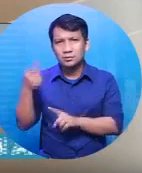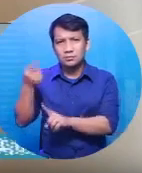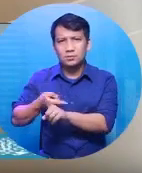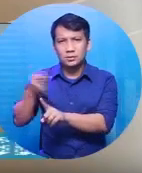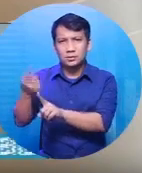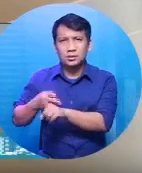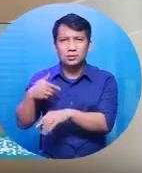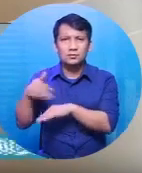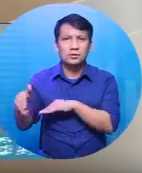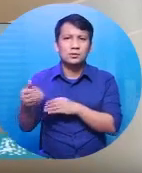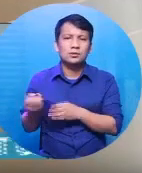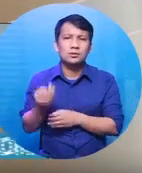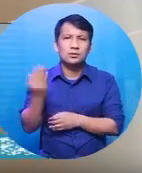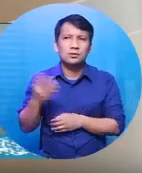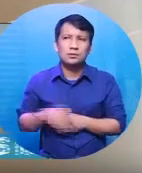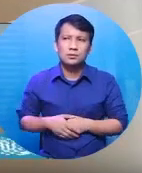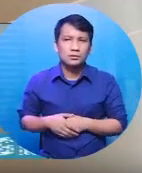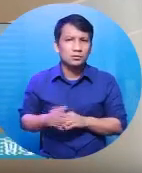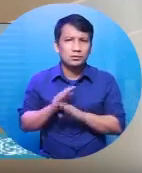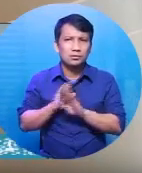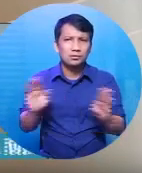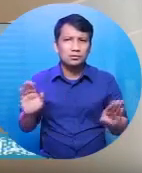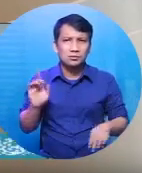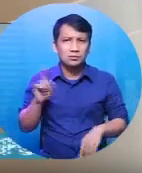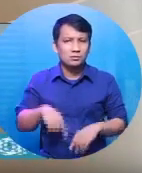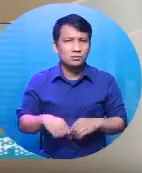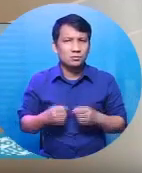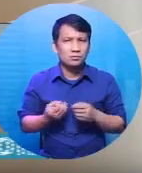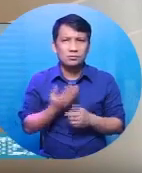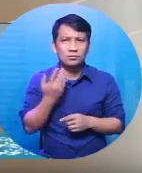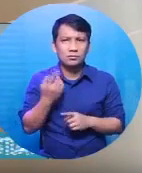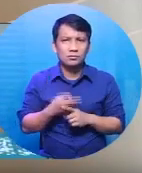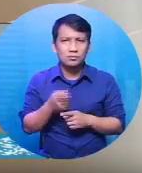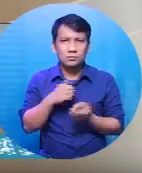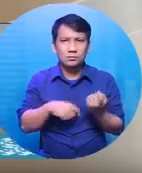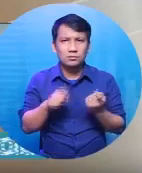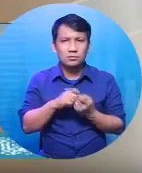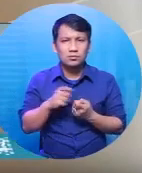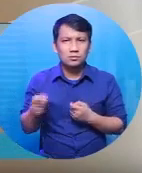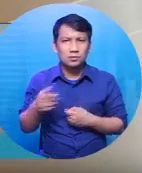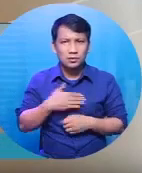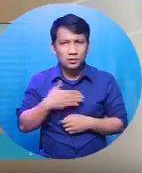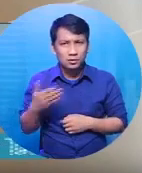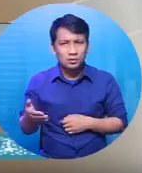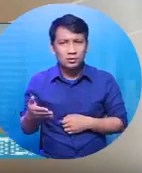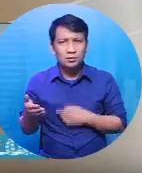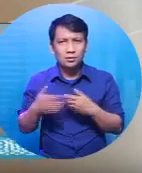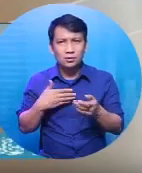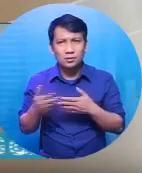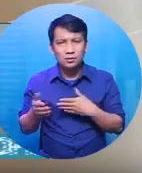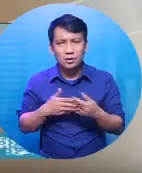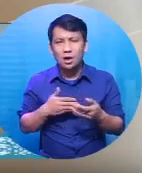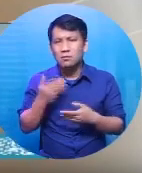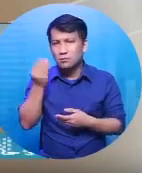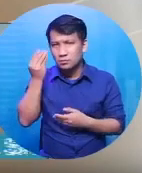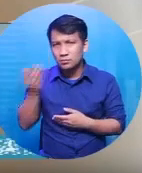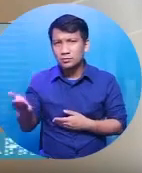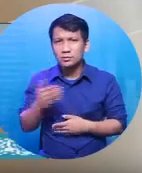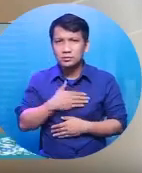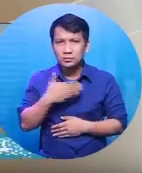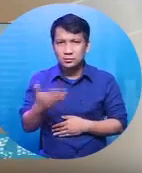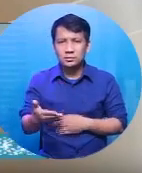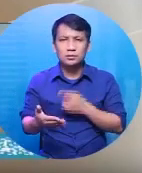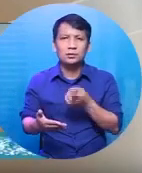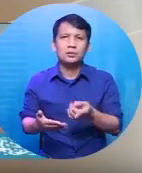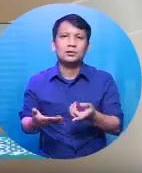buwan-buwan? Hindi po ako humihingi sa kanya, sir, ng amount. Ang sabi ko po sa kanya, sir, gusto ko nga po, sir, kusang loob. Ang